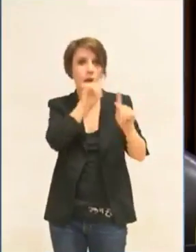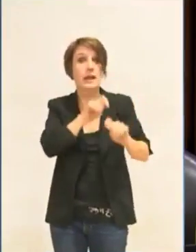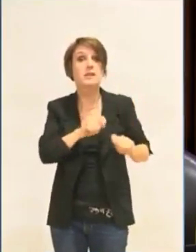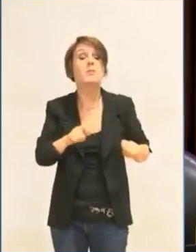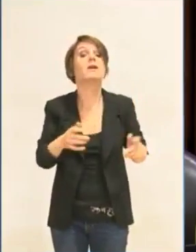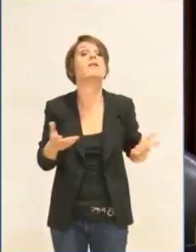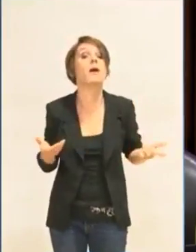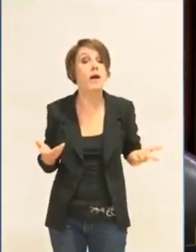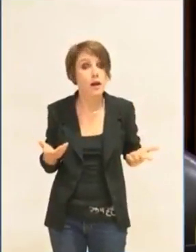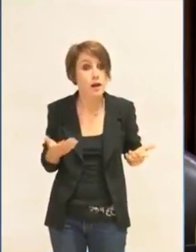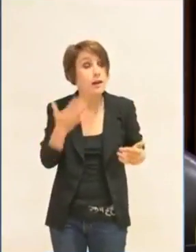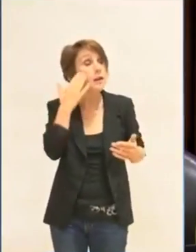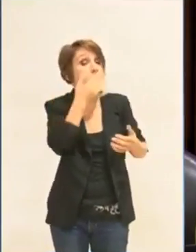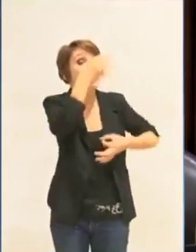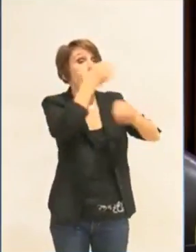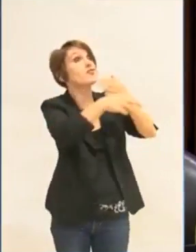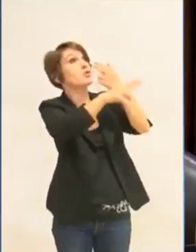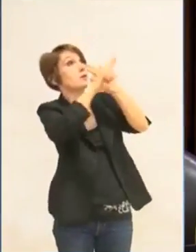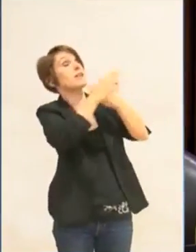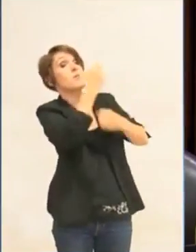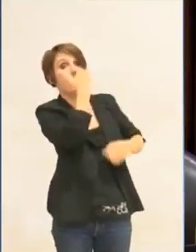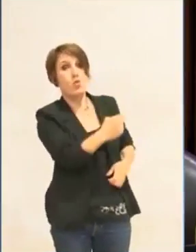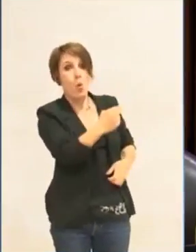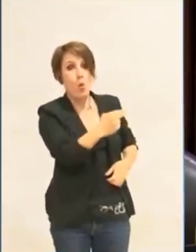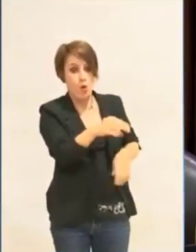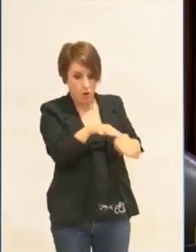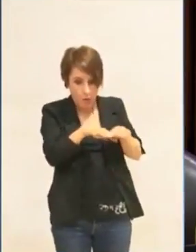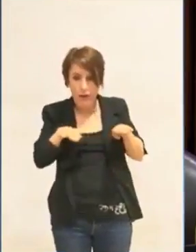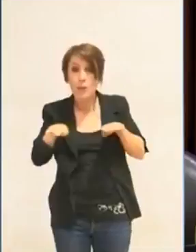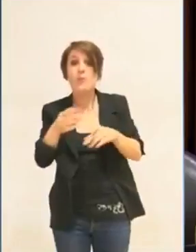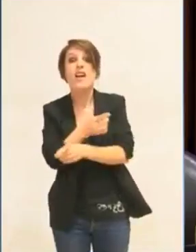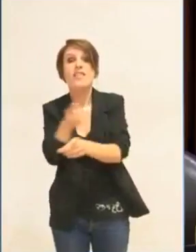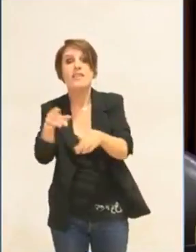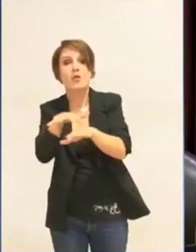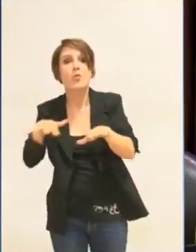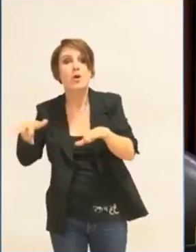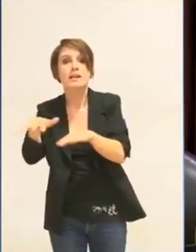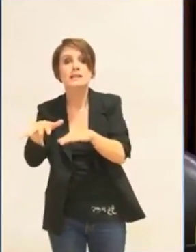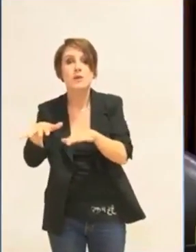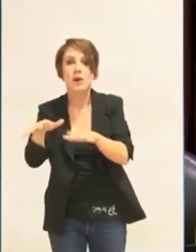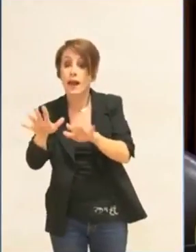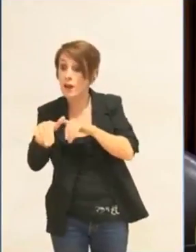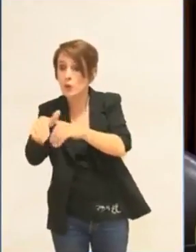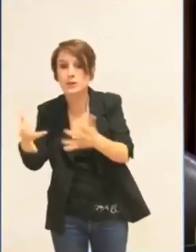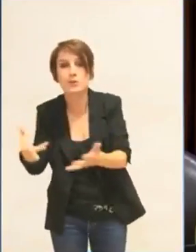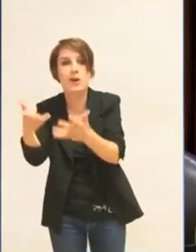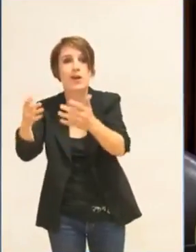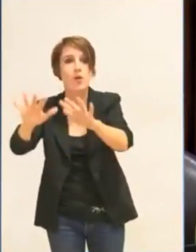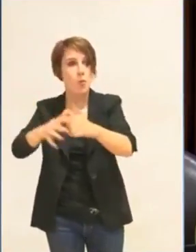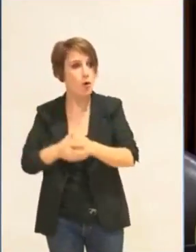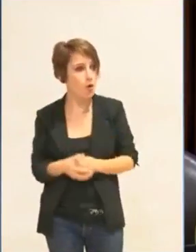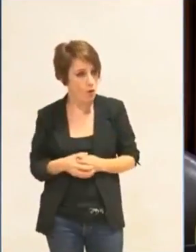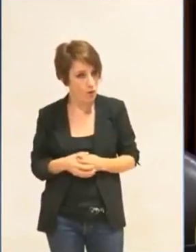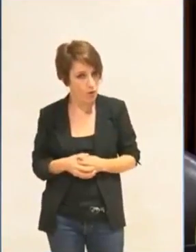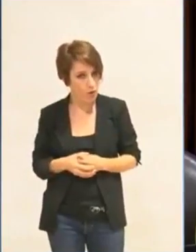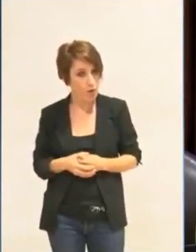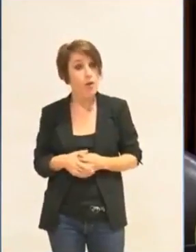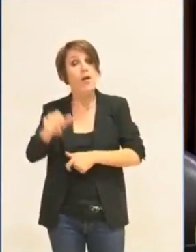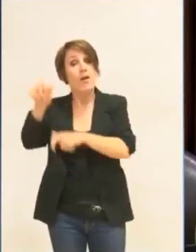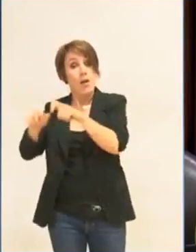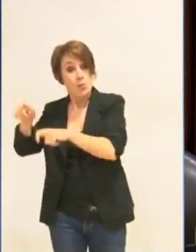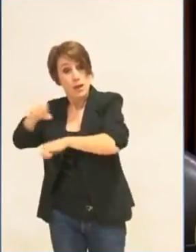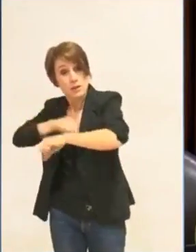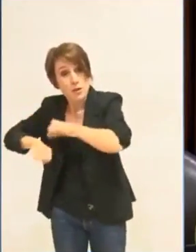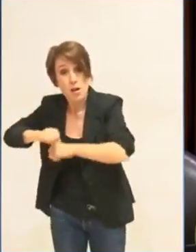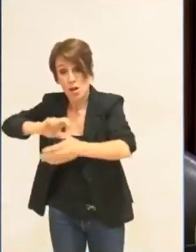démocratie locale n'en subisse pas les conséquences. Je me mets à la place des gens qui ont porté cette pétition, qui sont allés